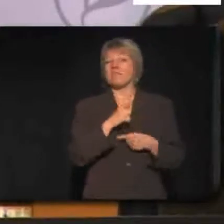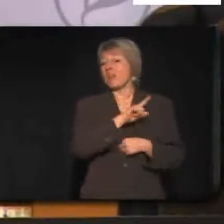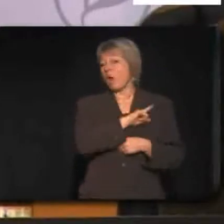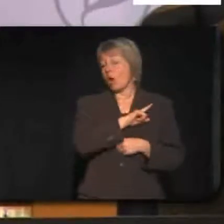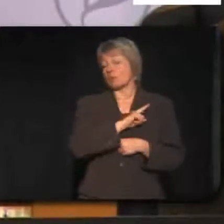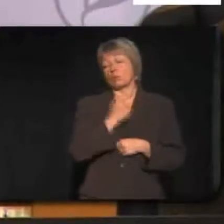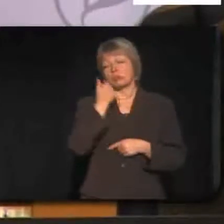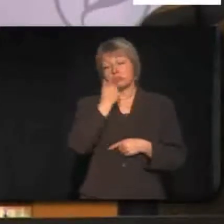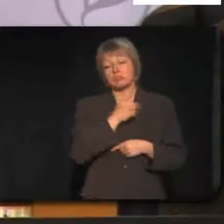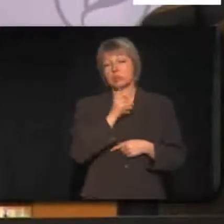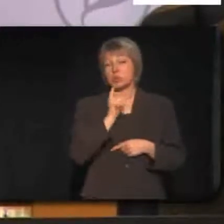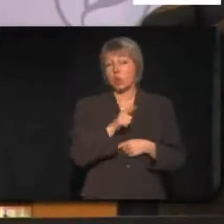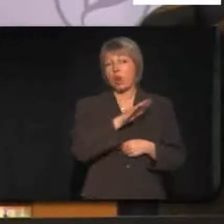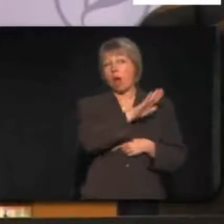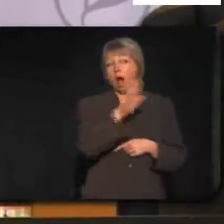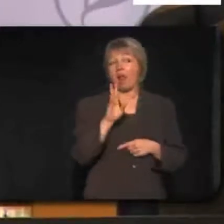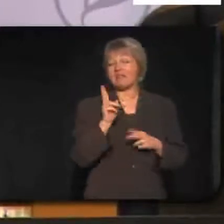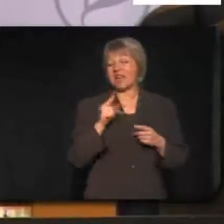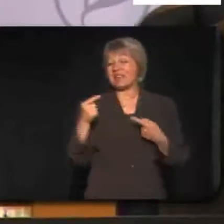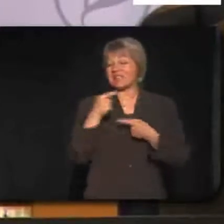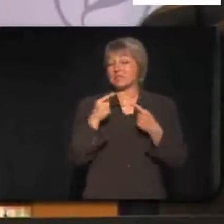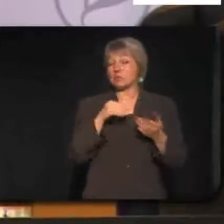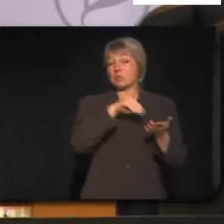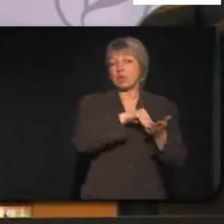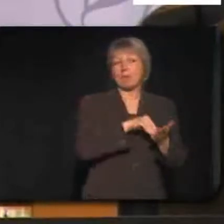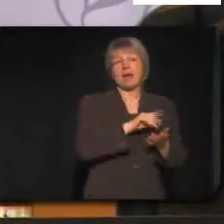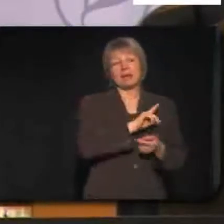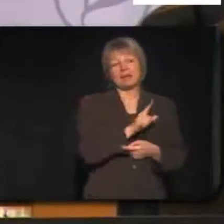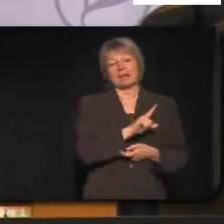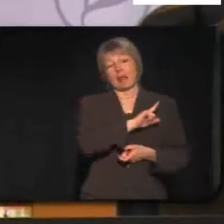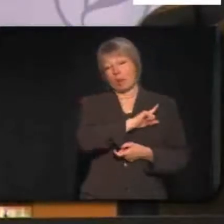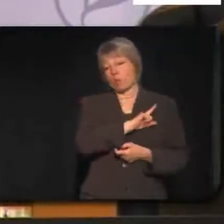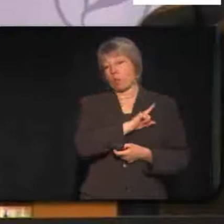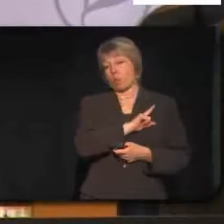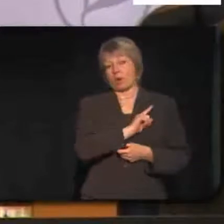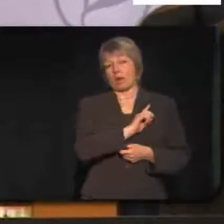und Verleumdungen oder Beleidigungen zu äußern haben